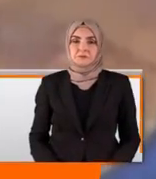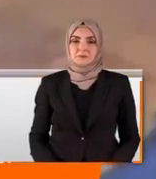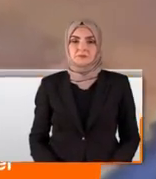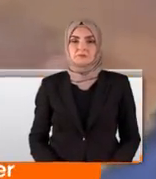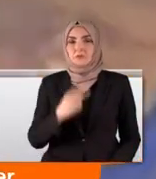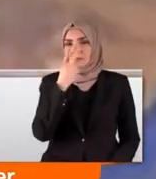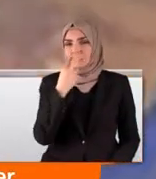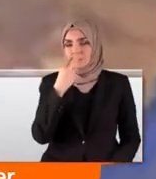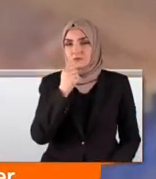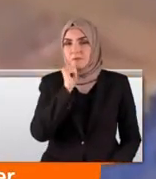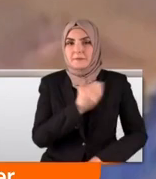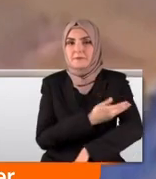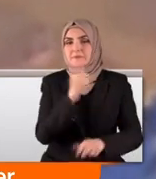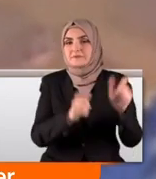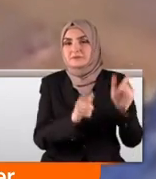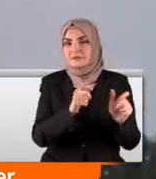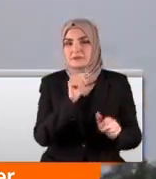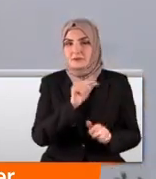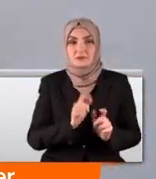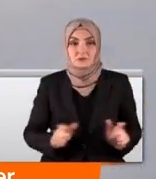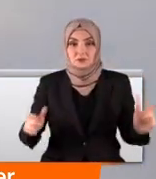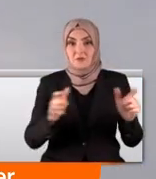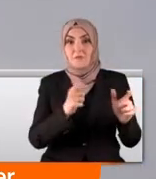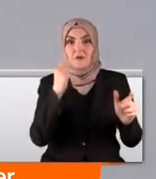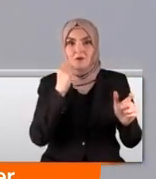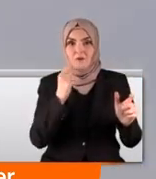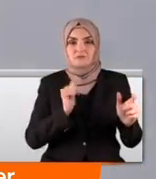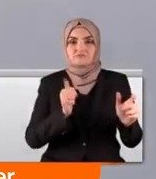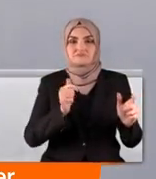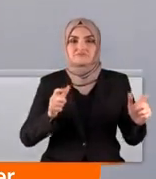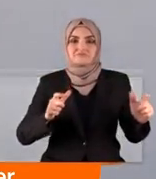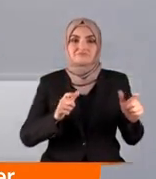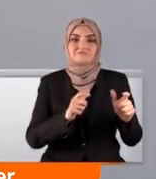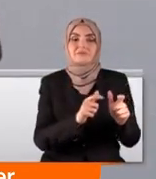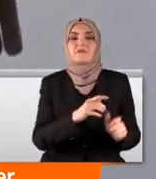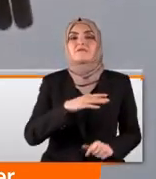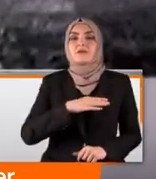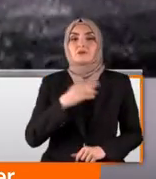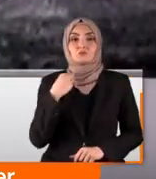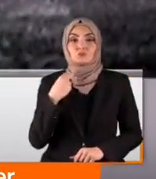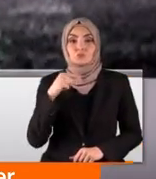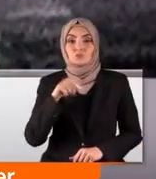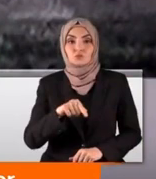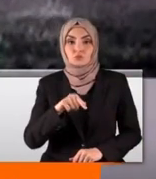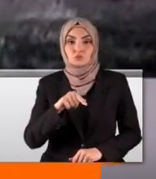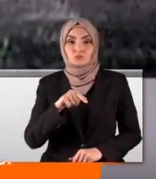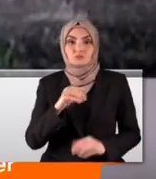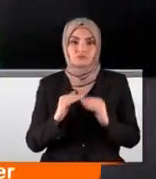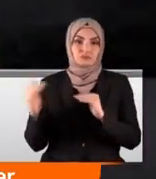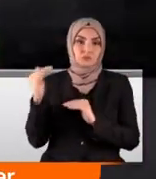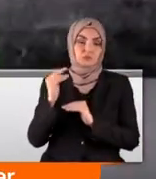Gözü yaşlı Ukraynalıların etrafındaki çember giderek daralıyor. Rusya sahada üstünlüğünü korumak için dört bir koldan